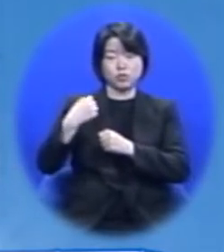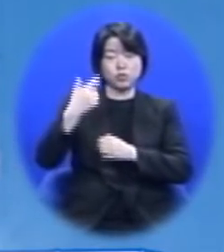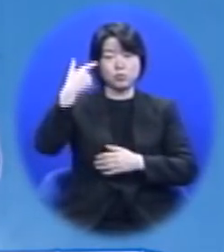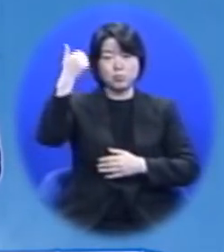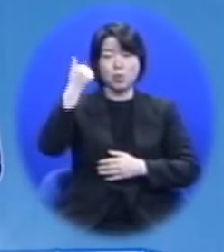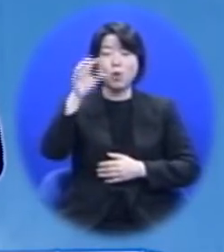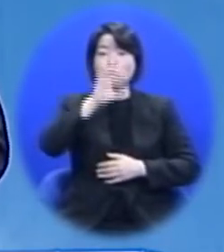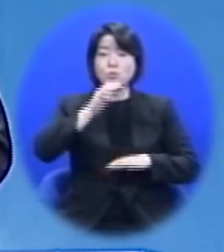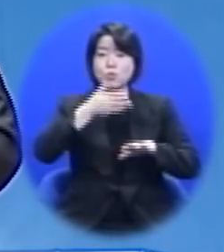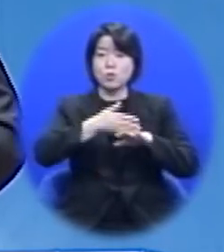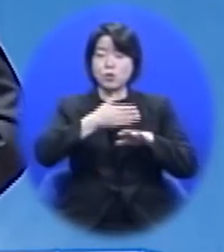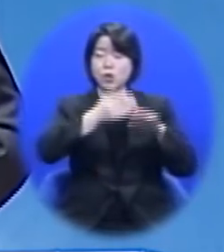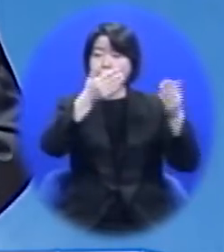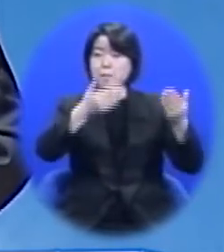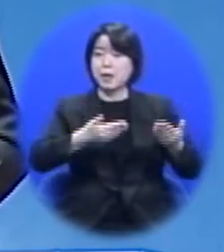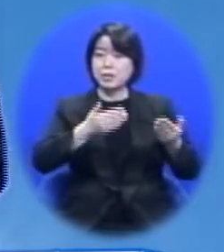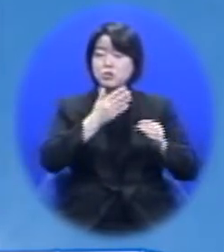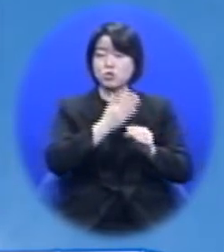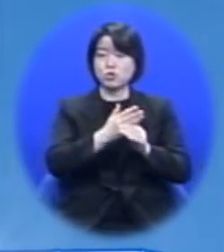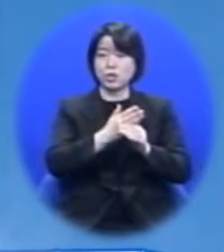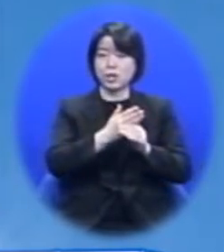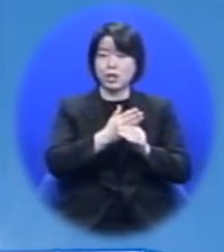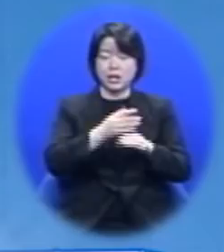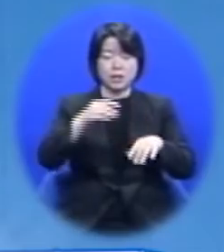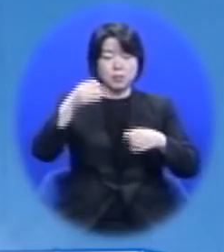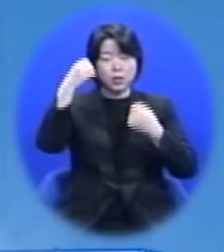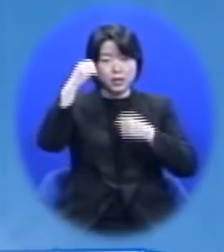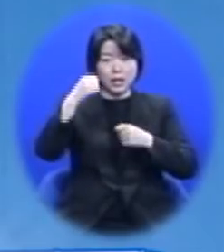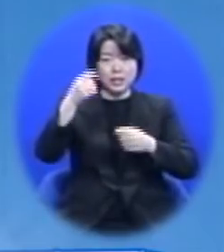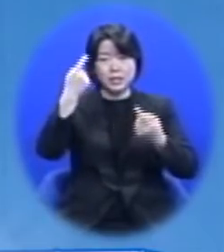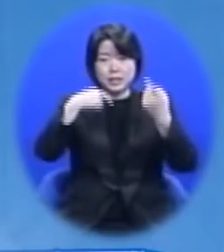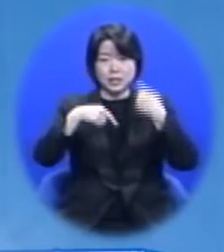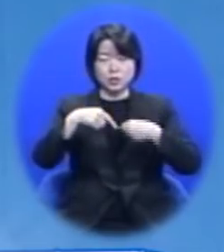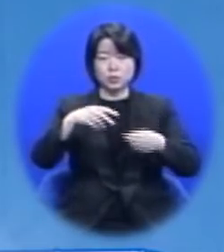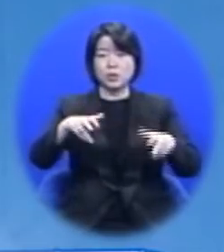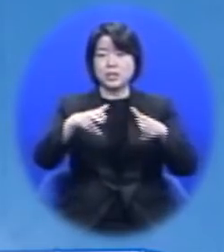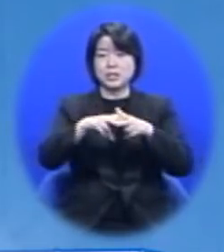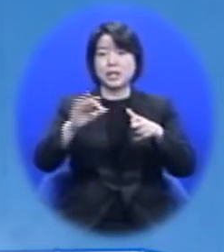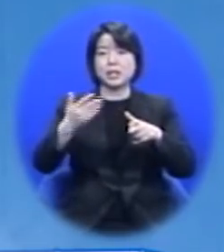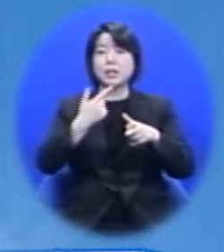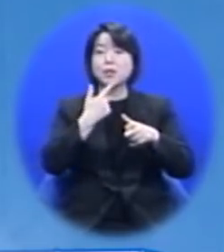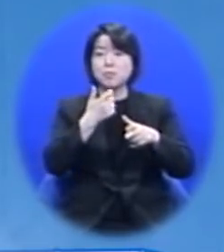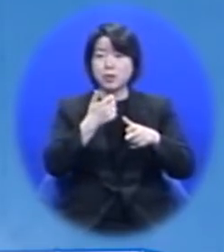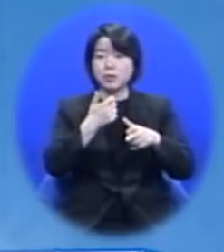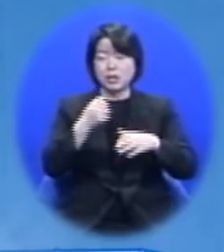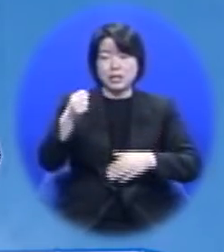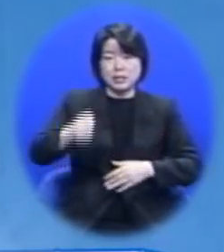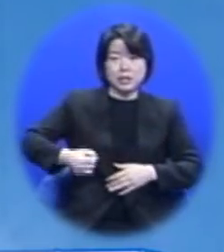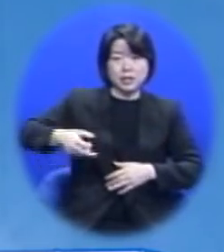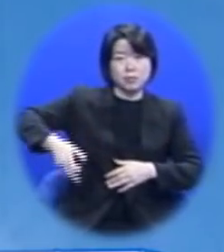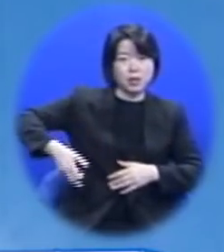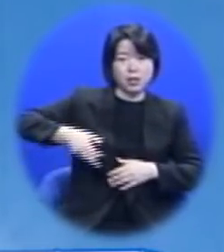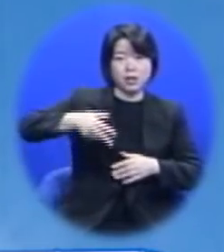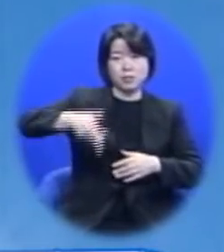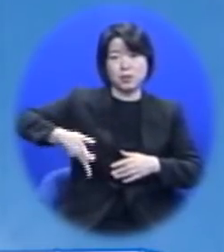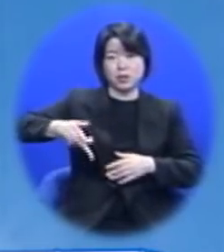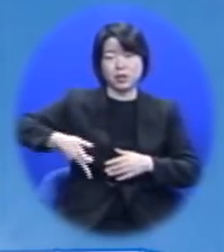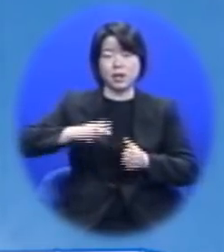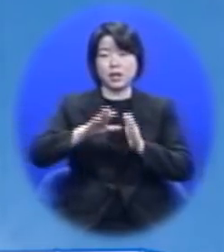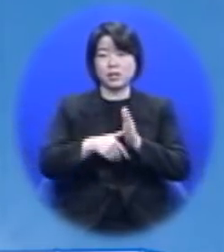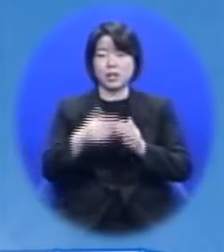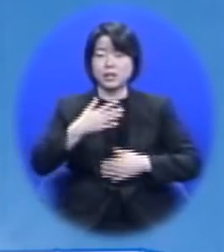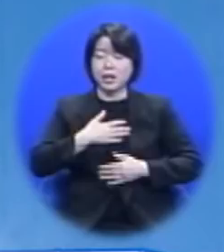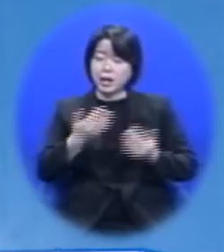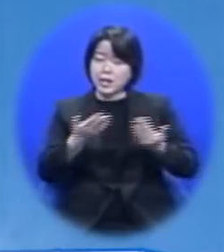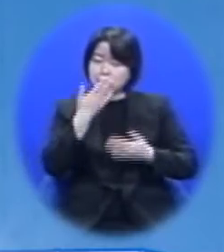다리를 다치고 장애인이 될 절박한 처지에 내몰려서 목발을 짚고 다니면서 내가 일할 수 있는